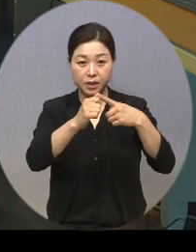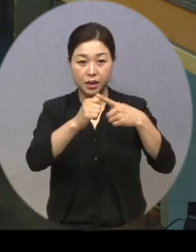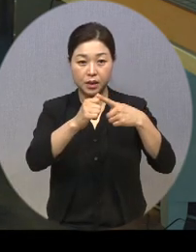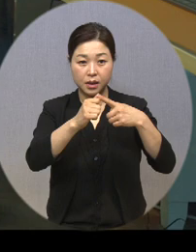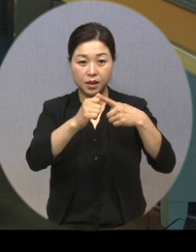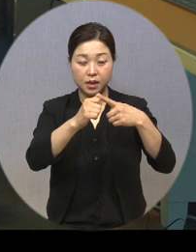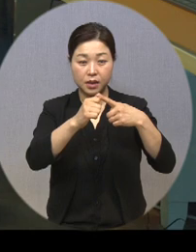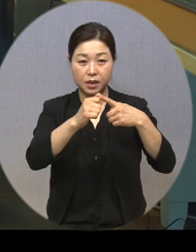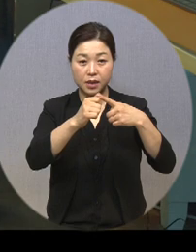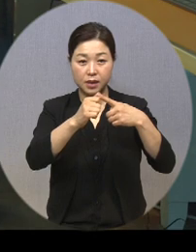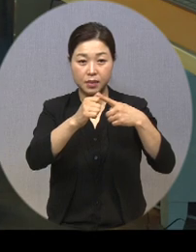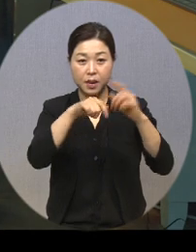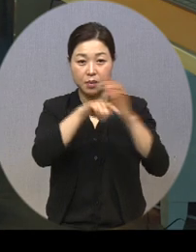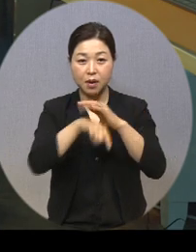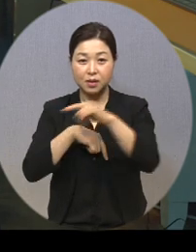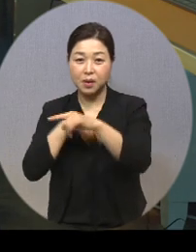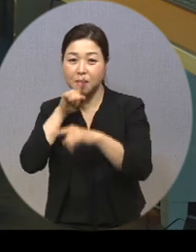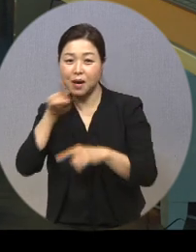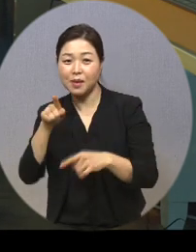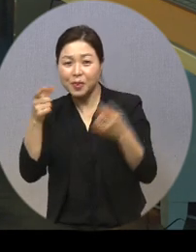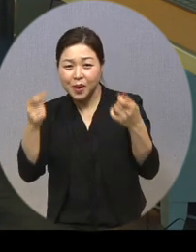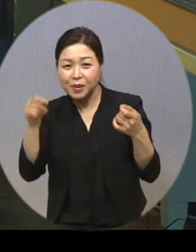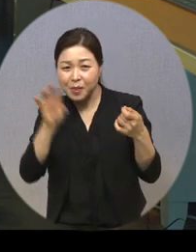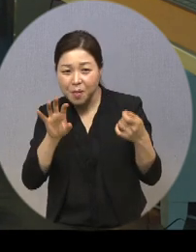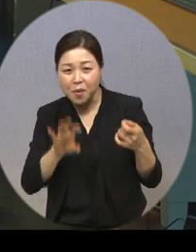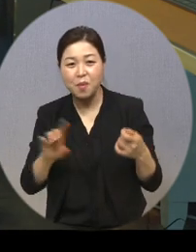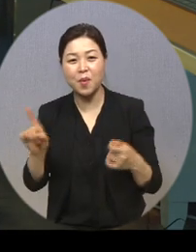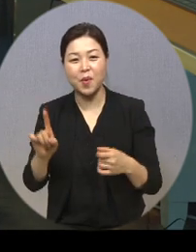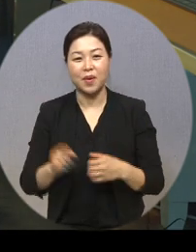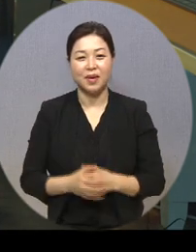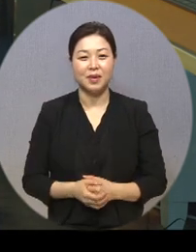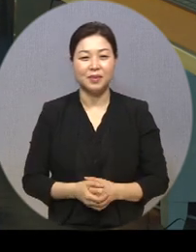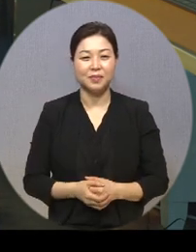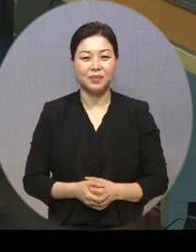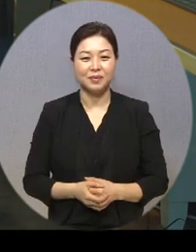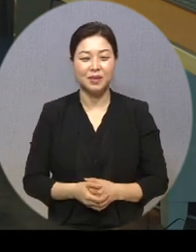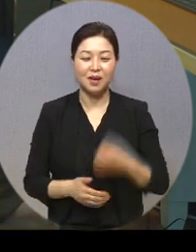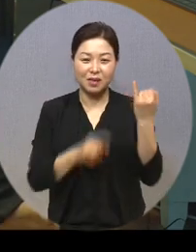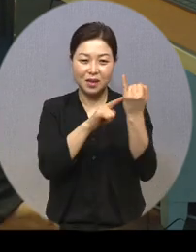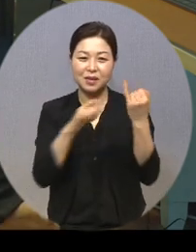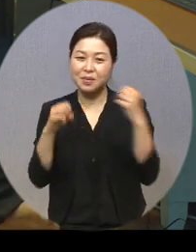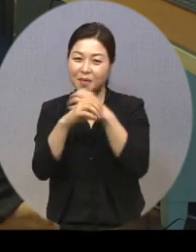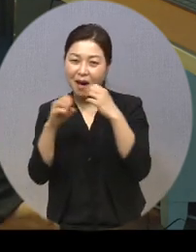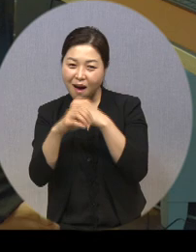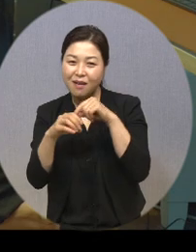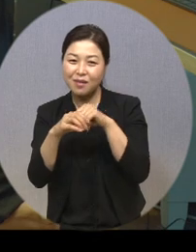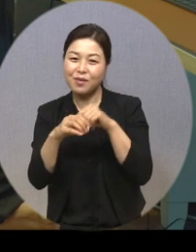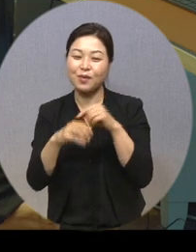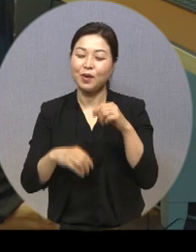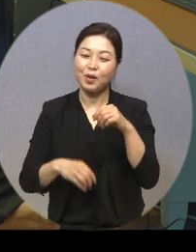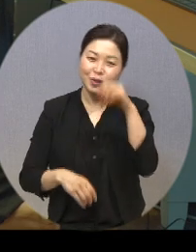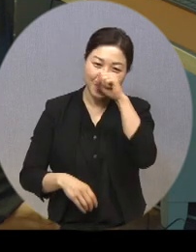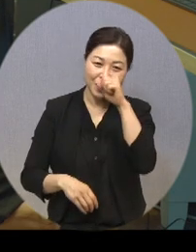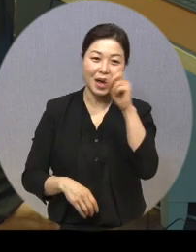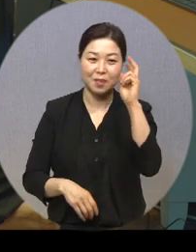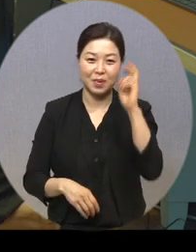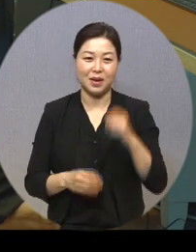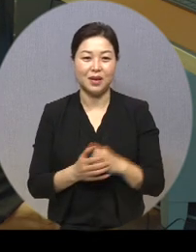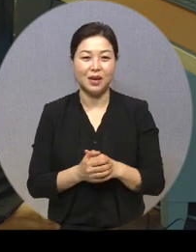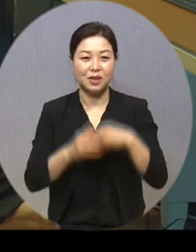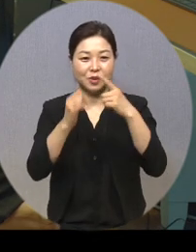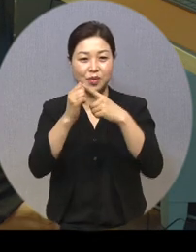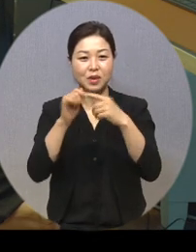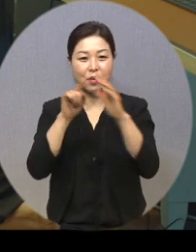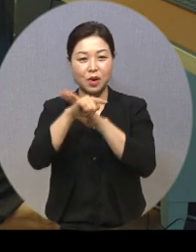첫 번째로 갈 집 앵무새인가요? 여자들은 원래 이렇게 대답해 주고 좋잖아요. 다른 것이 따라주면 아니에요. 첫 번째 저희가 가야 될 장소는